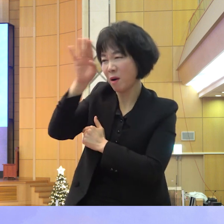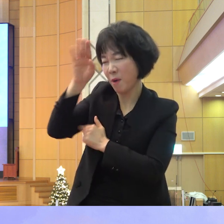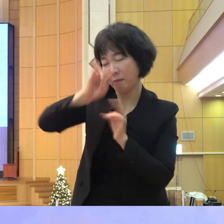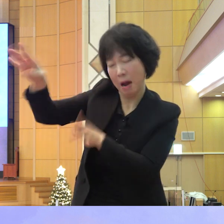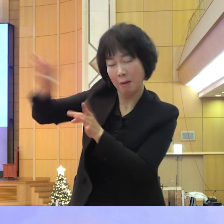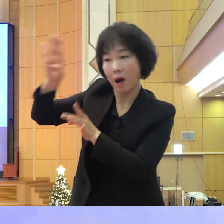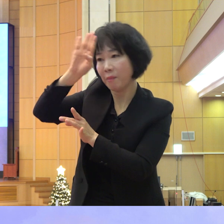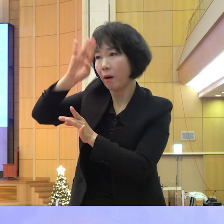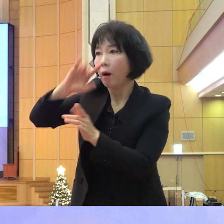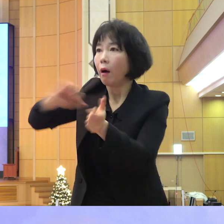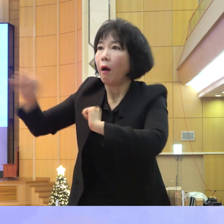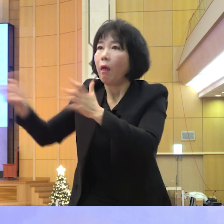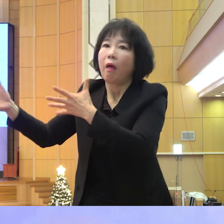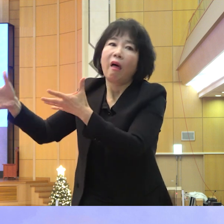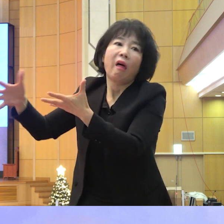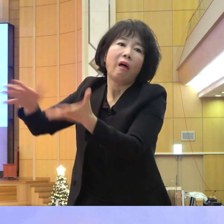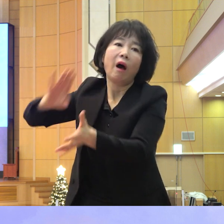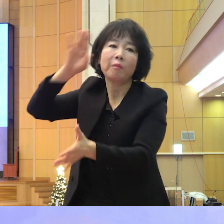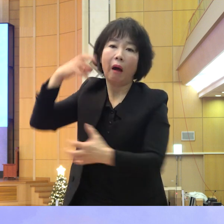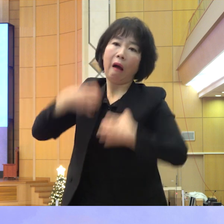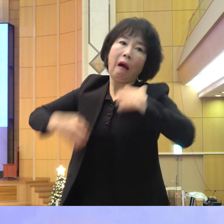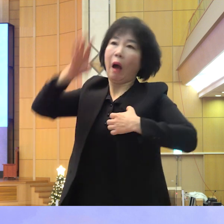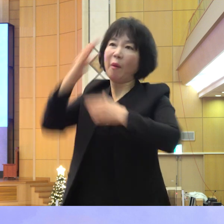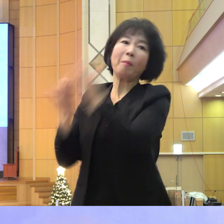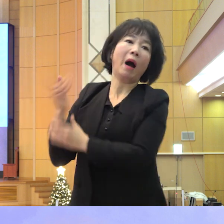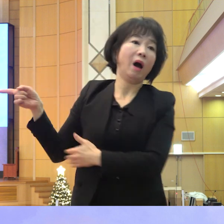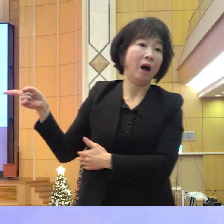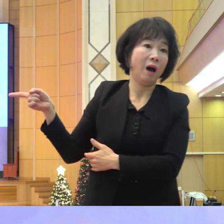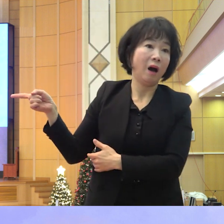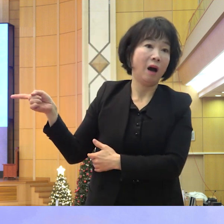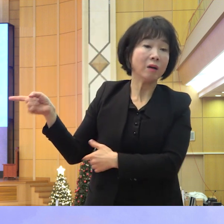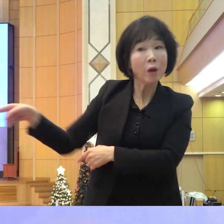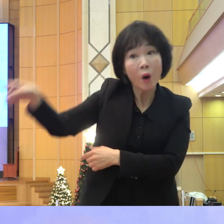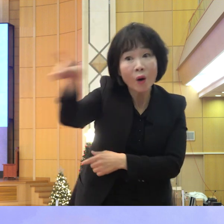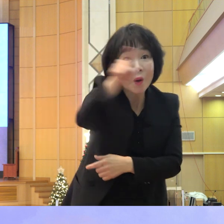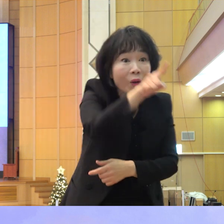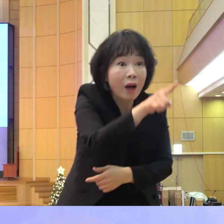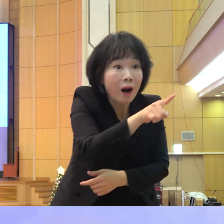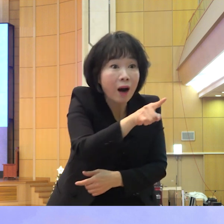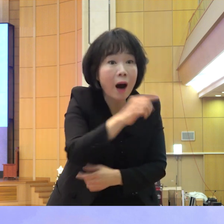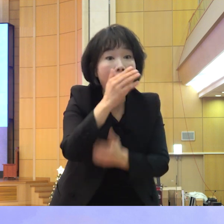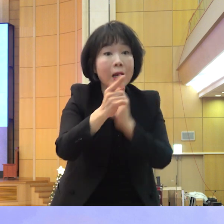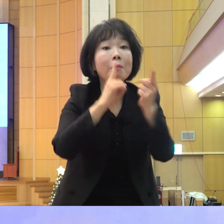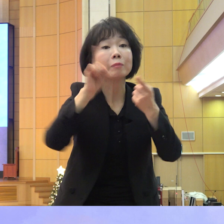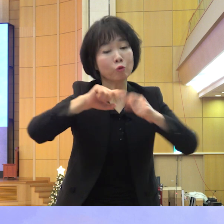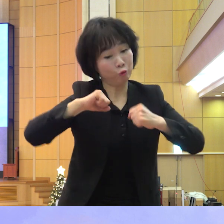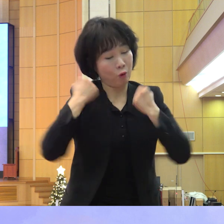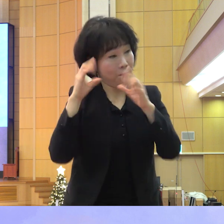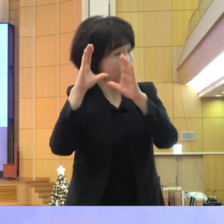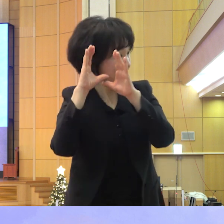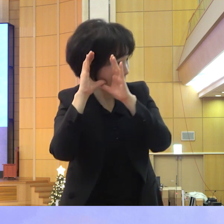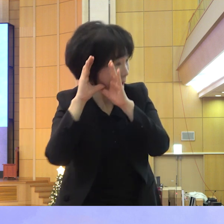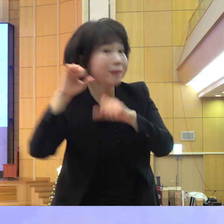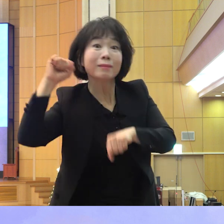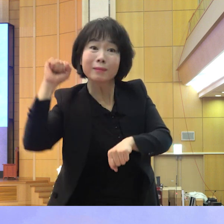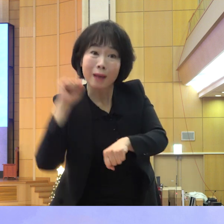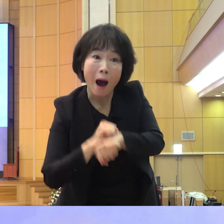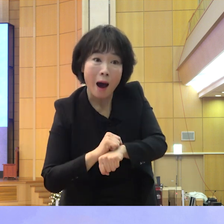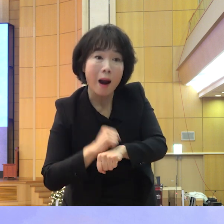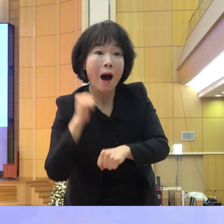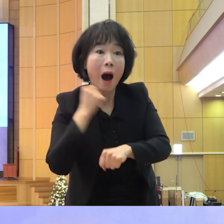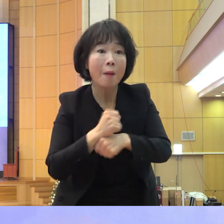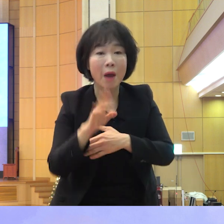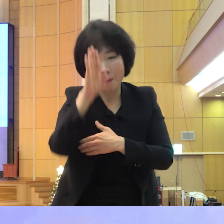내렸어요. 그래서 애굽에 내렸던 모든 질병에 하나라도, 5만 가지